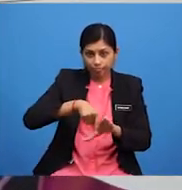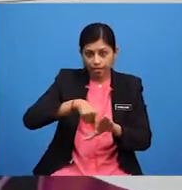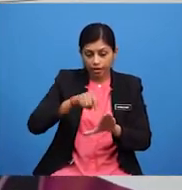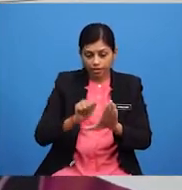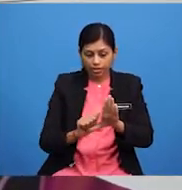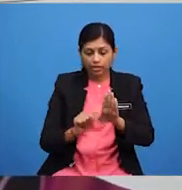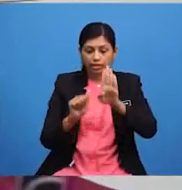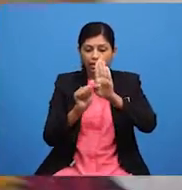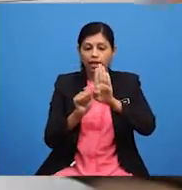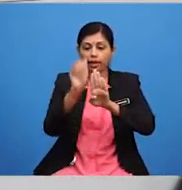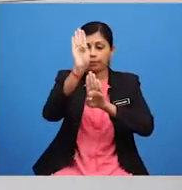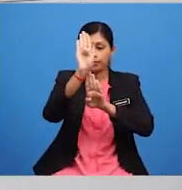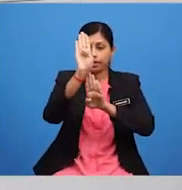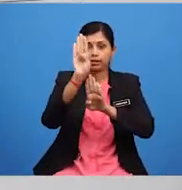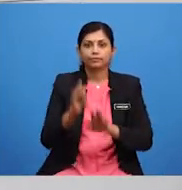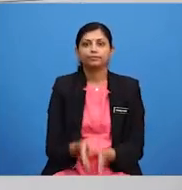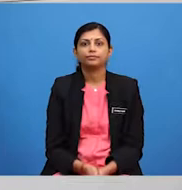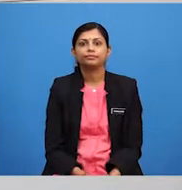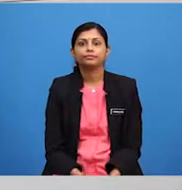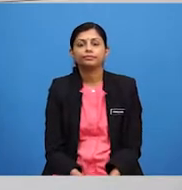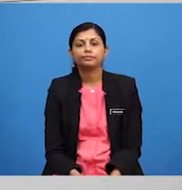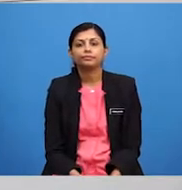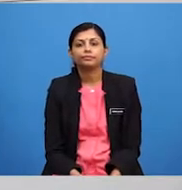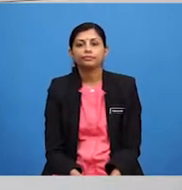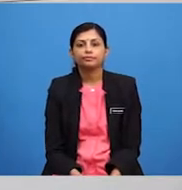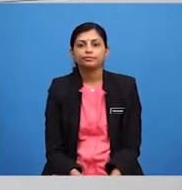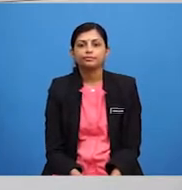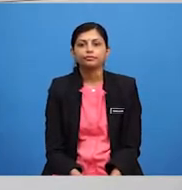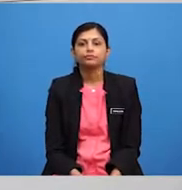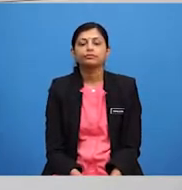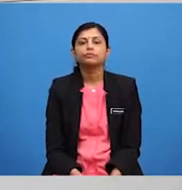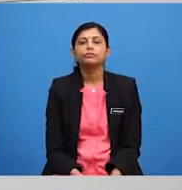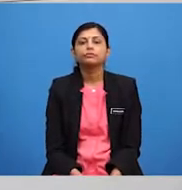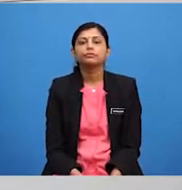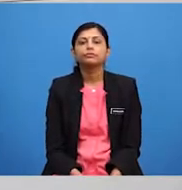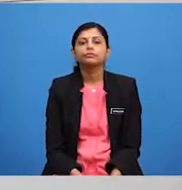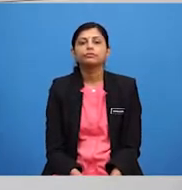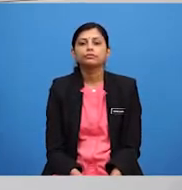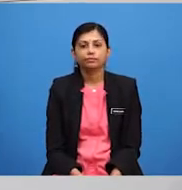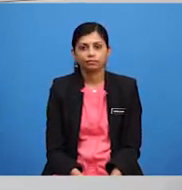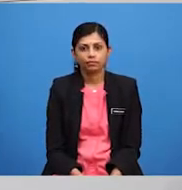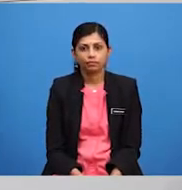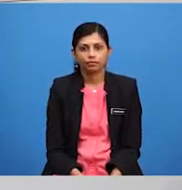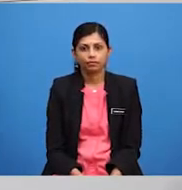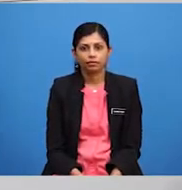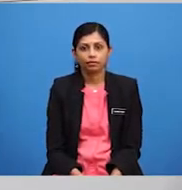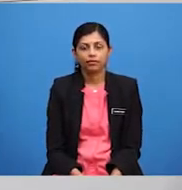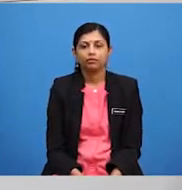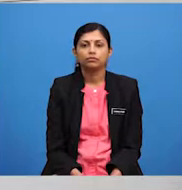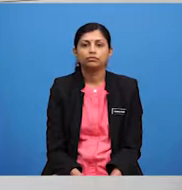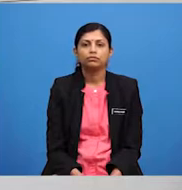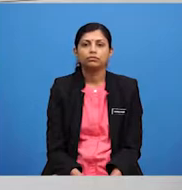pada atas garis bumi. Langkah keempat, murid-murid unjurkan garisan